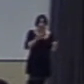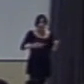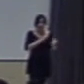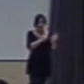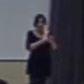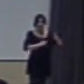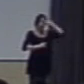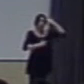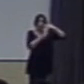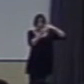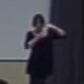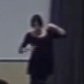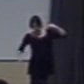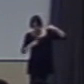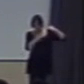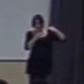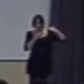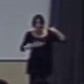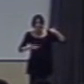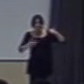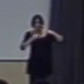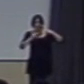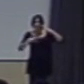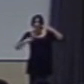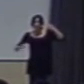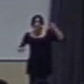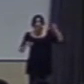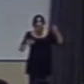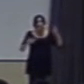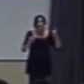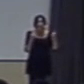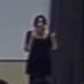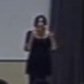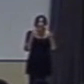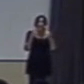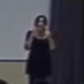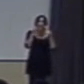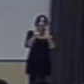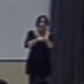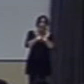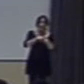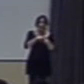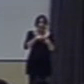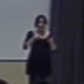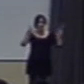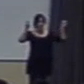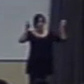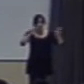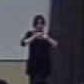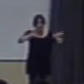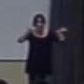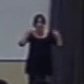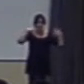d'un periodista, com és la reflexió, la mirada crítica, anar més enllà del que és un titular. Això és el que a poc anirem desgranant